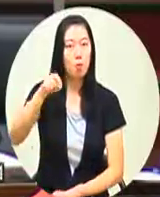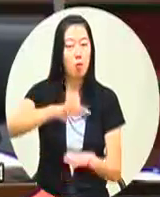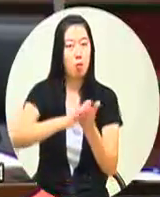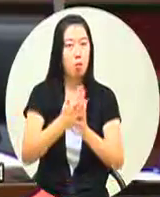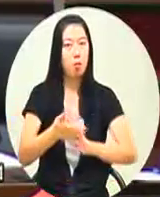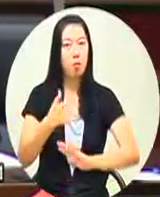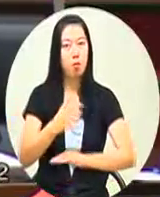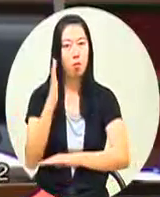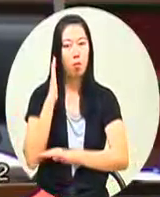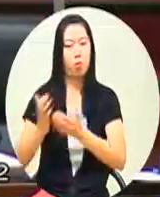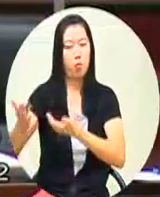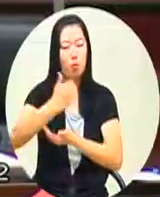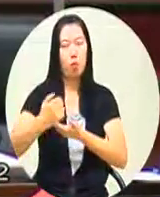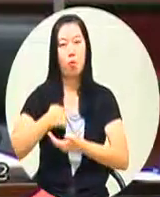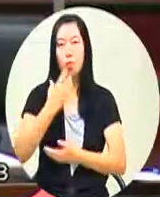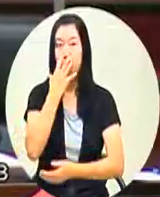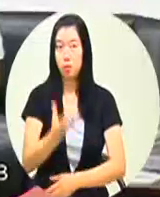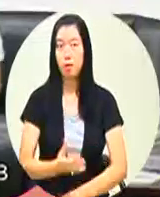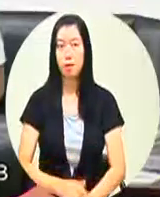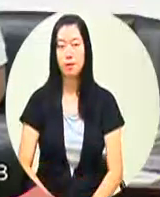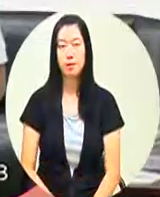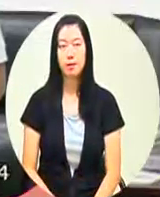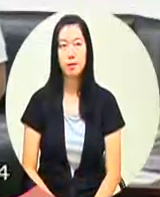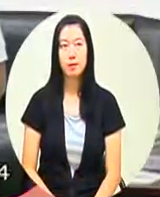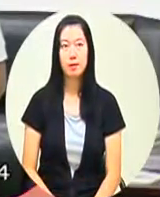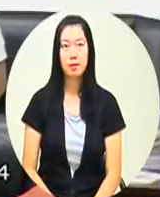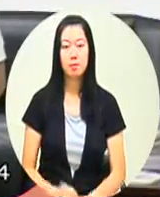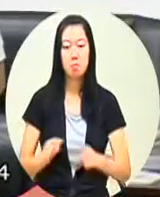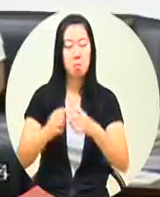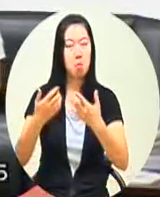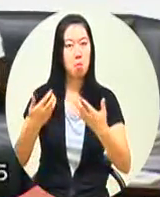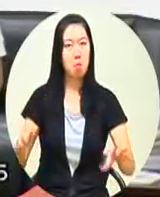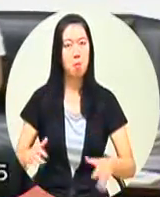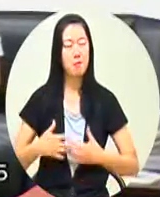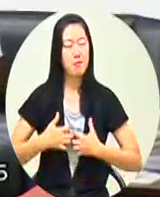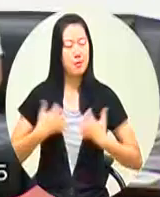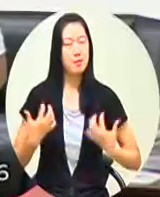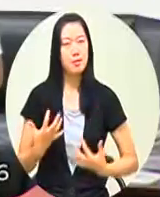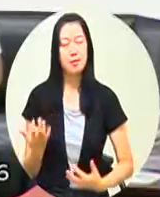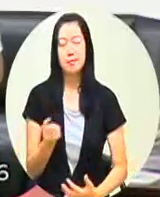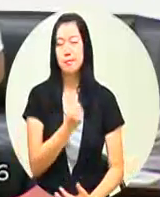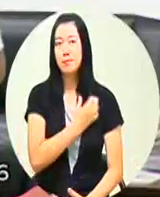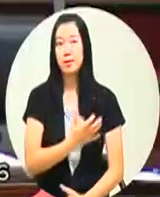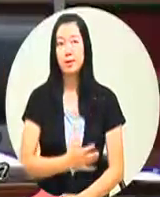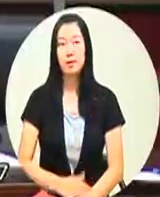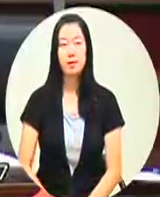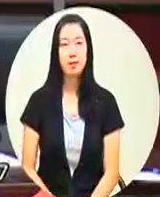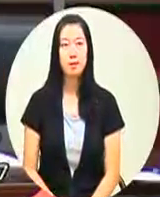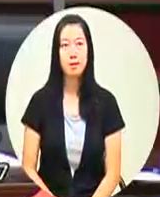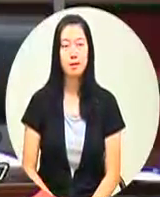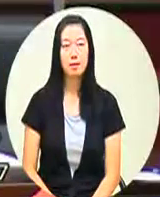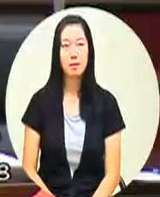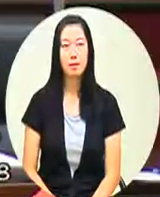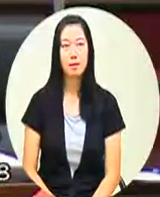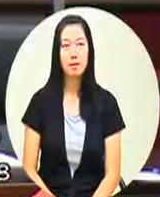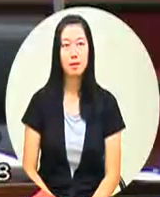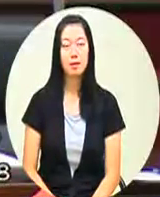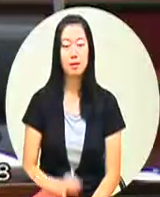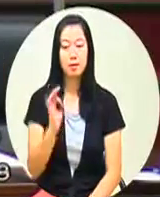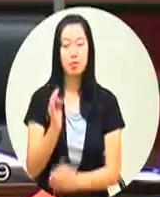征收，变成我料去啊，好啊，所以就很多人就拒绝，好、哦、去领这个征收费